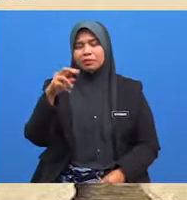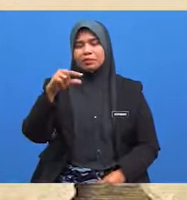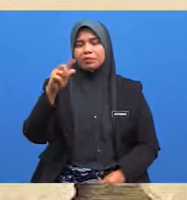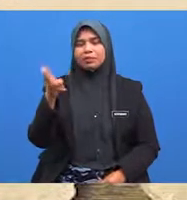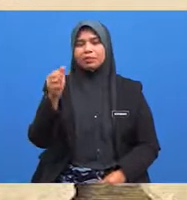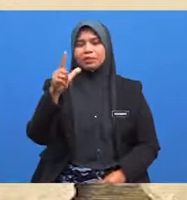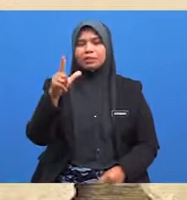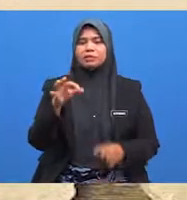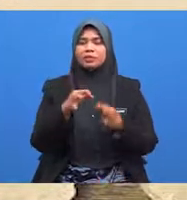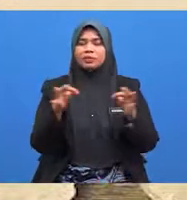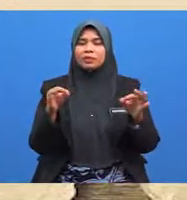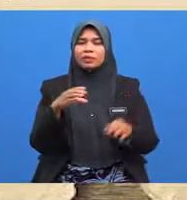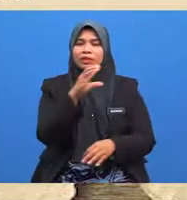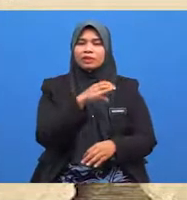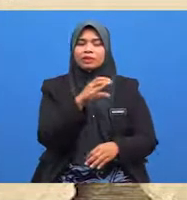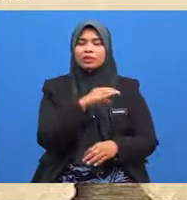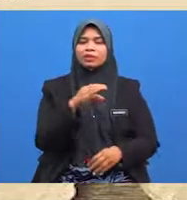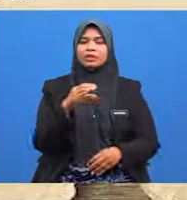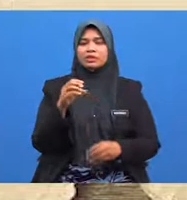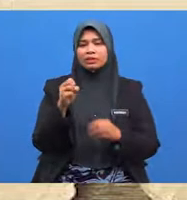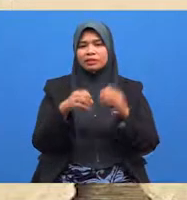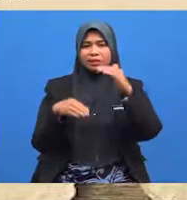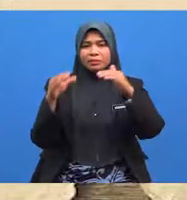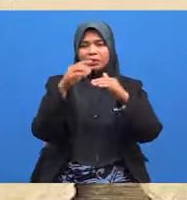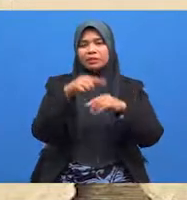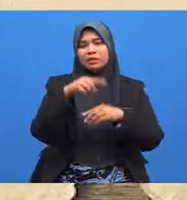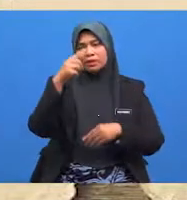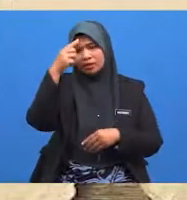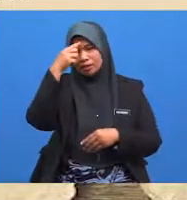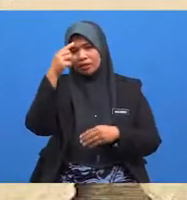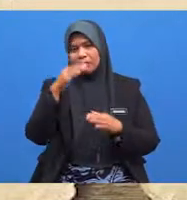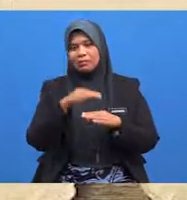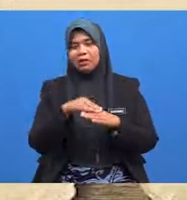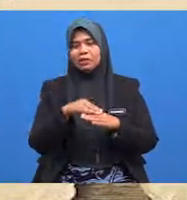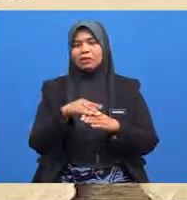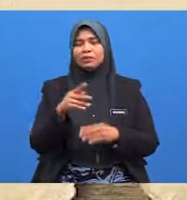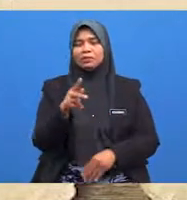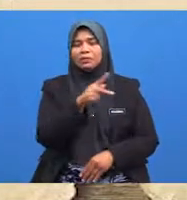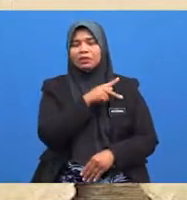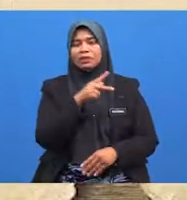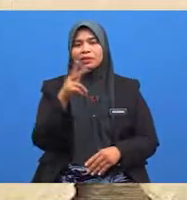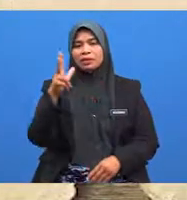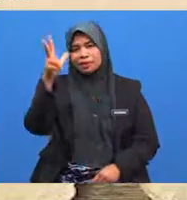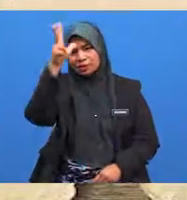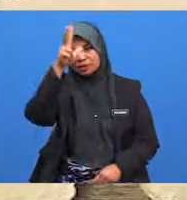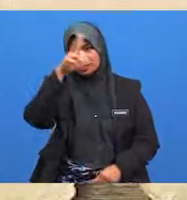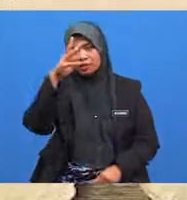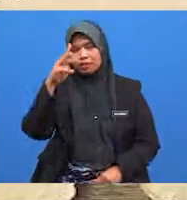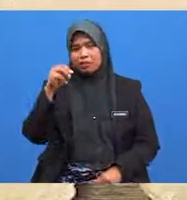menghuraikan ciri-ciri seni bina di India pada era pemerintahan kerajaan Mughal.